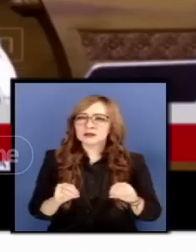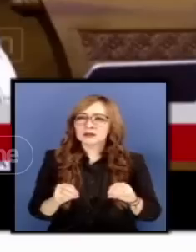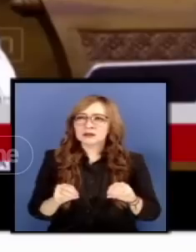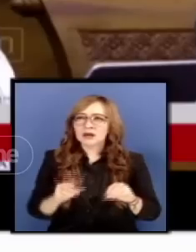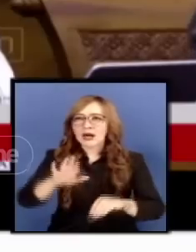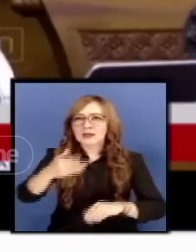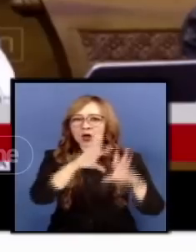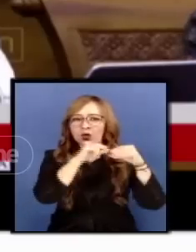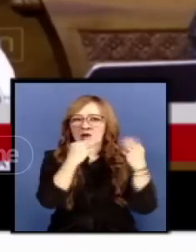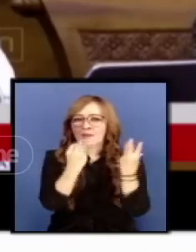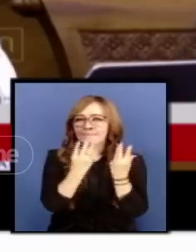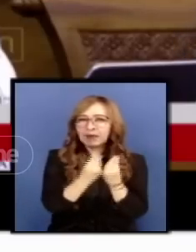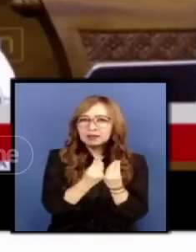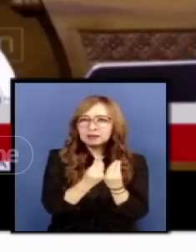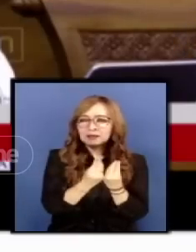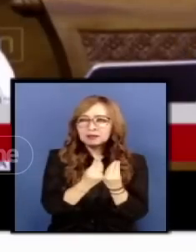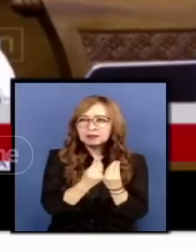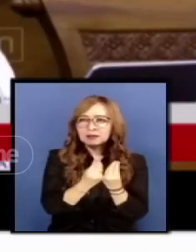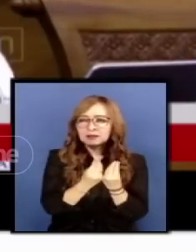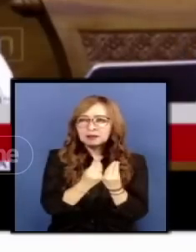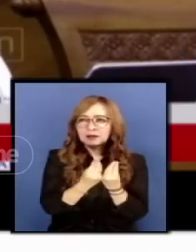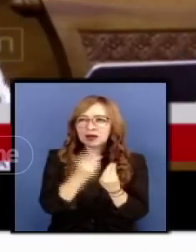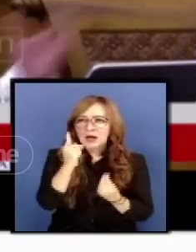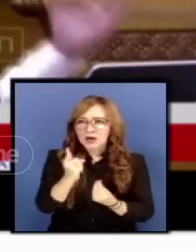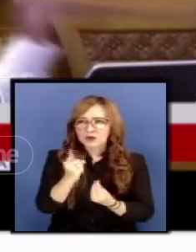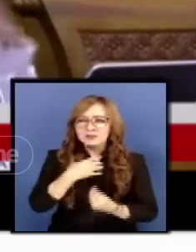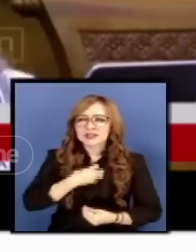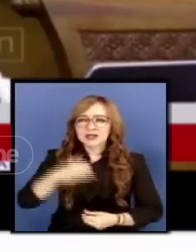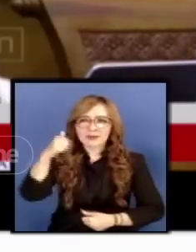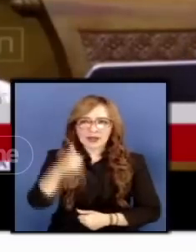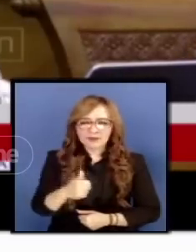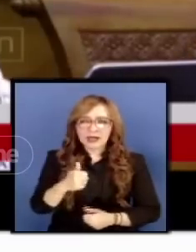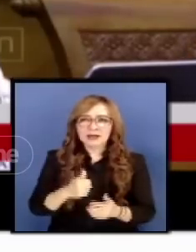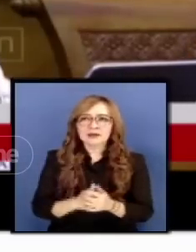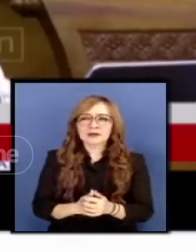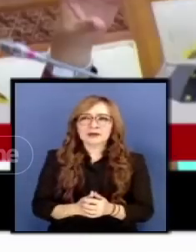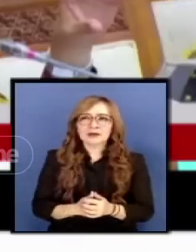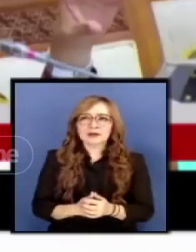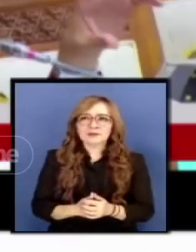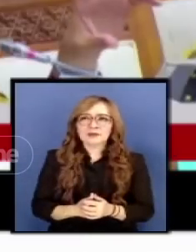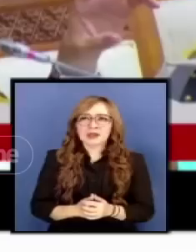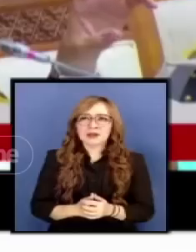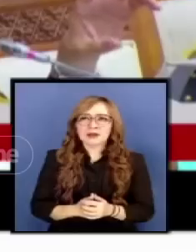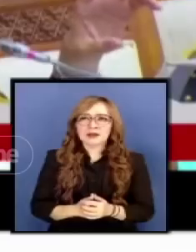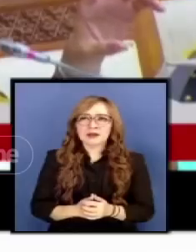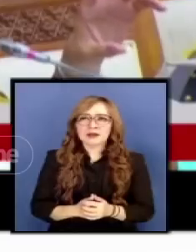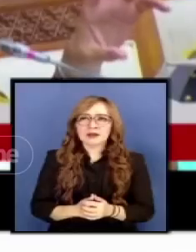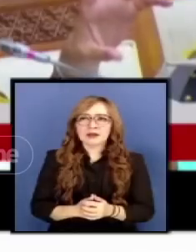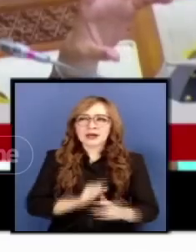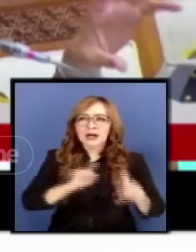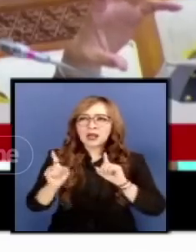rapat dengar pendapat gitu ya. Adanya kalimat kalau yang teman-teman dari pemberitaan media ya permintaan Saru ini